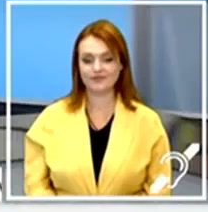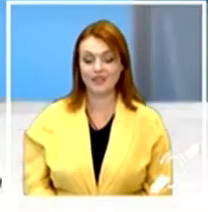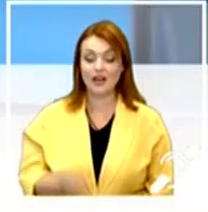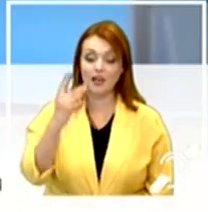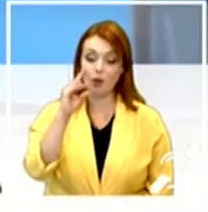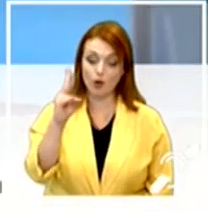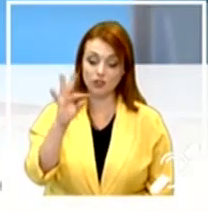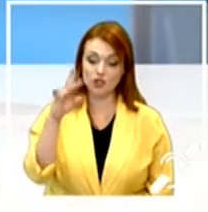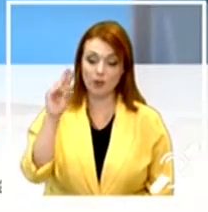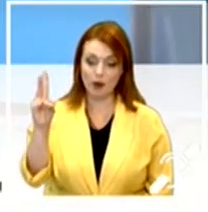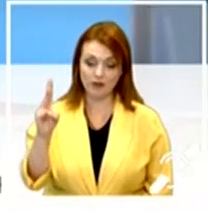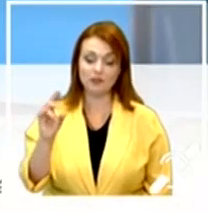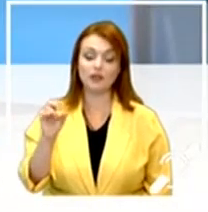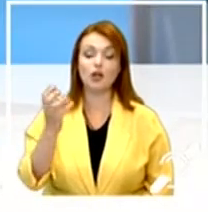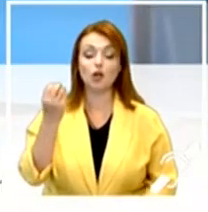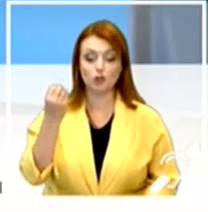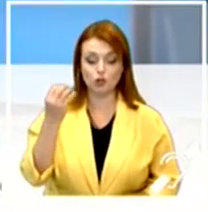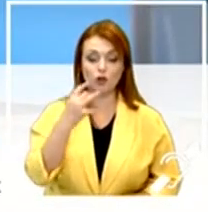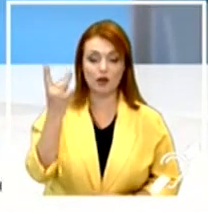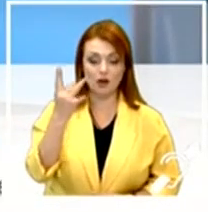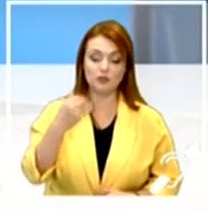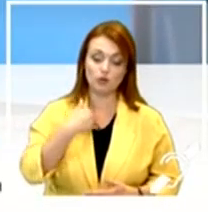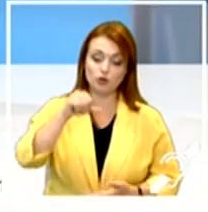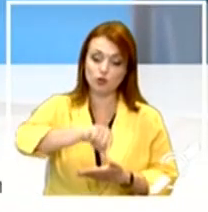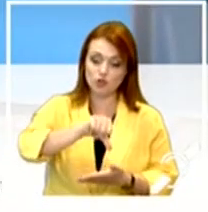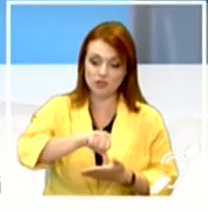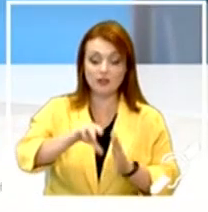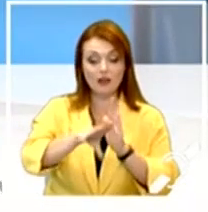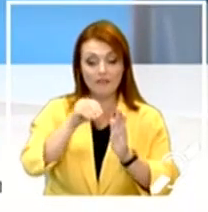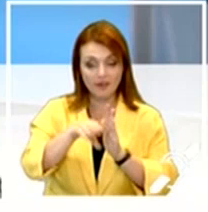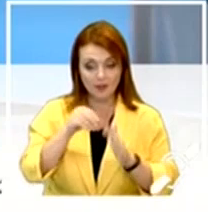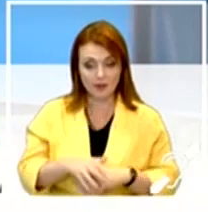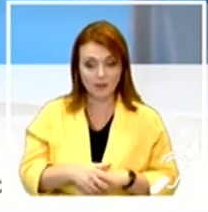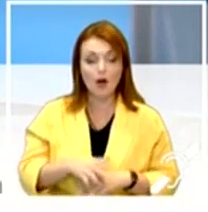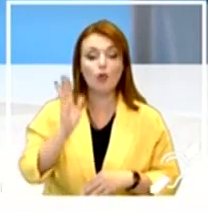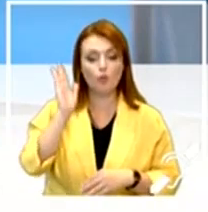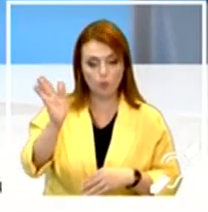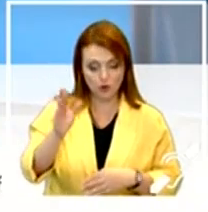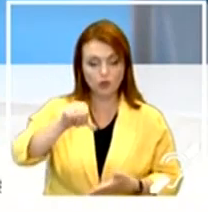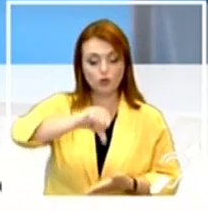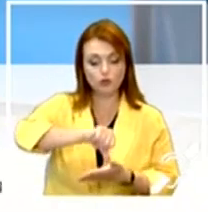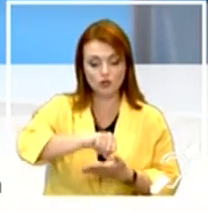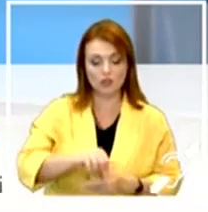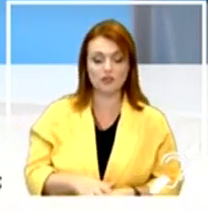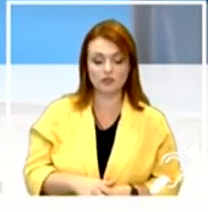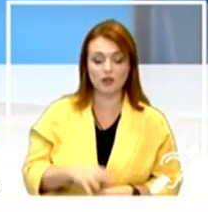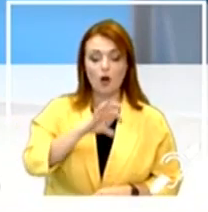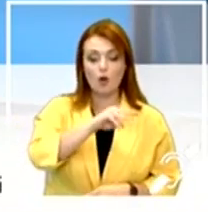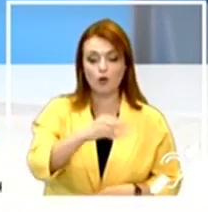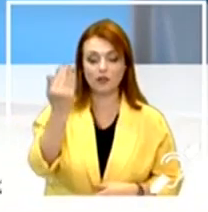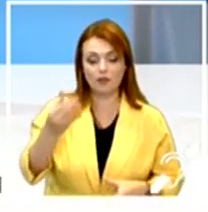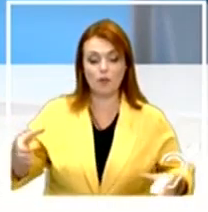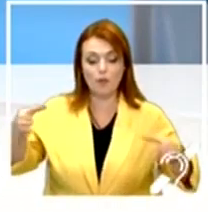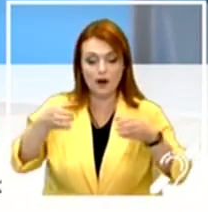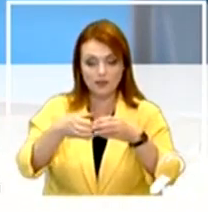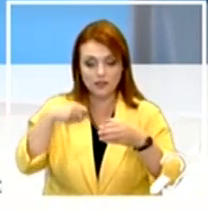Ion Ciobanu își mai dorește un mandat la primăria Chișinău. El va candida la alegerile locale din partea partidului Mișcarea Alternativă